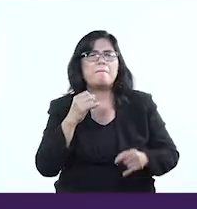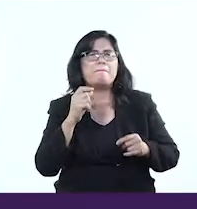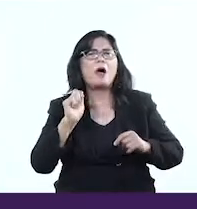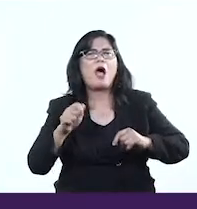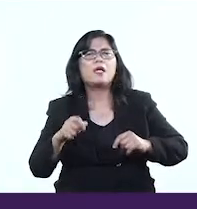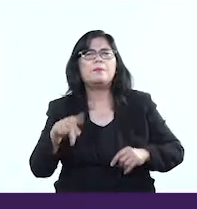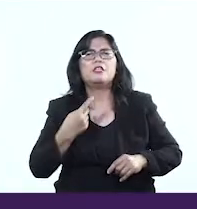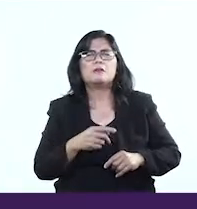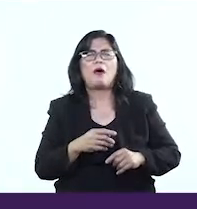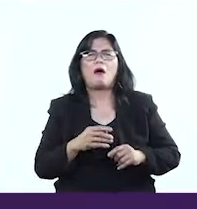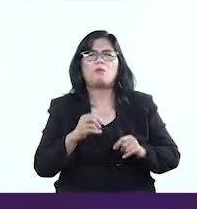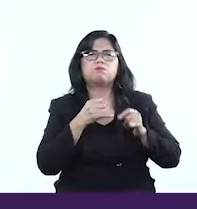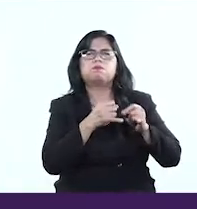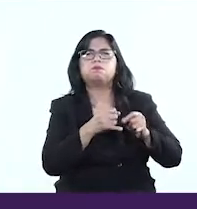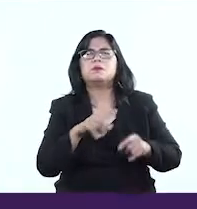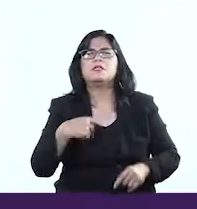membully kita